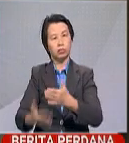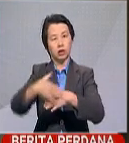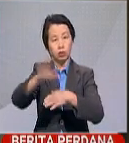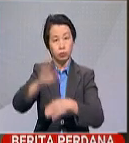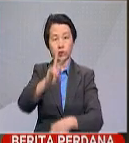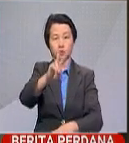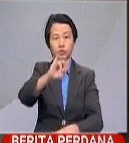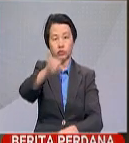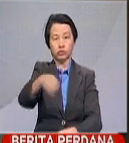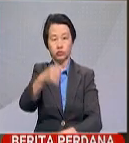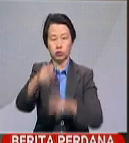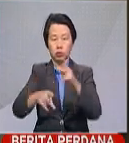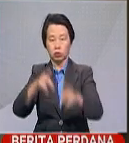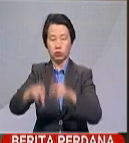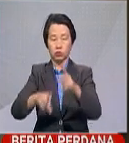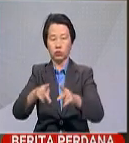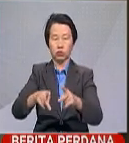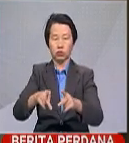2 juta orang